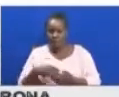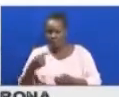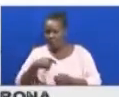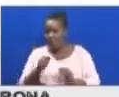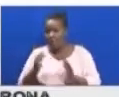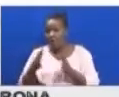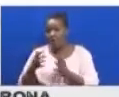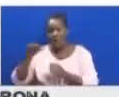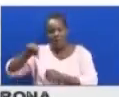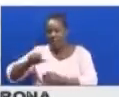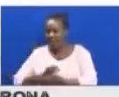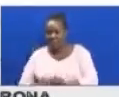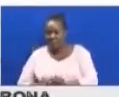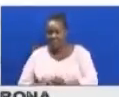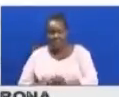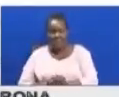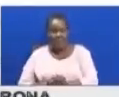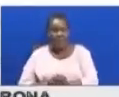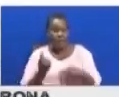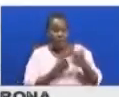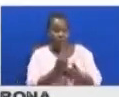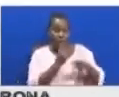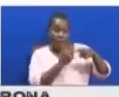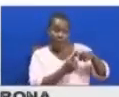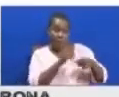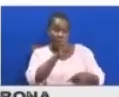yake yanifariji. Kutoka kanisa la ECG Makongo Juu